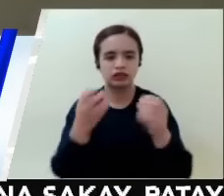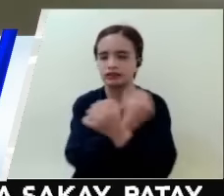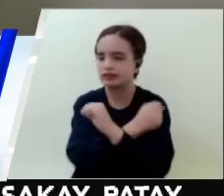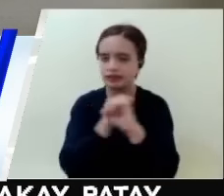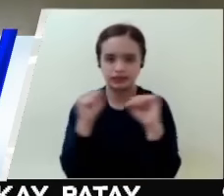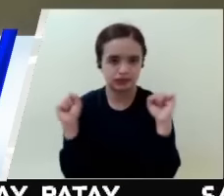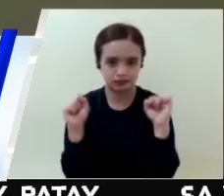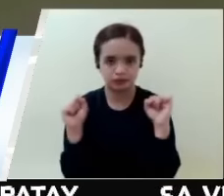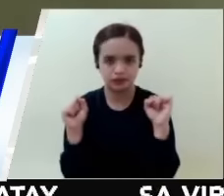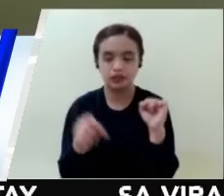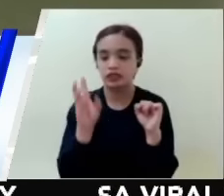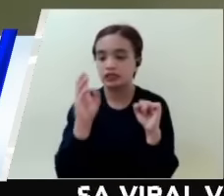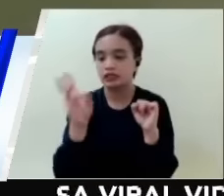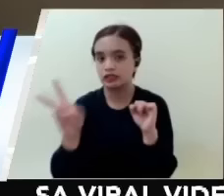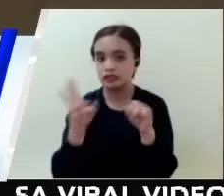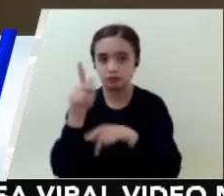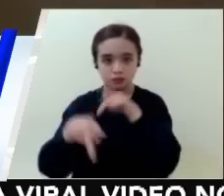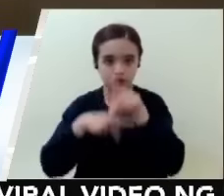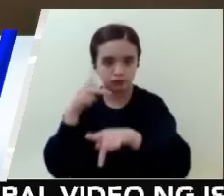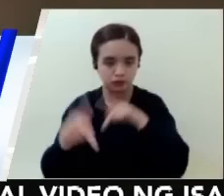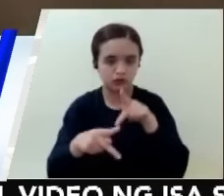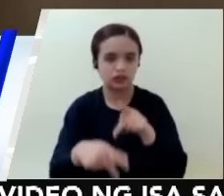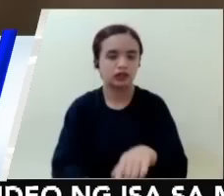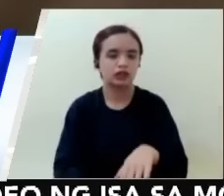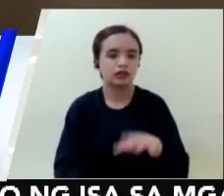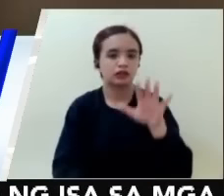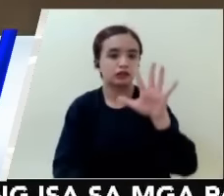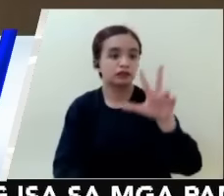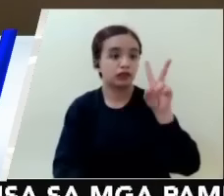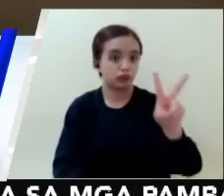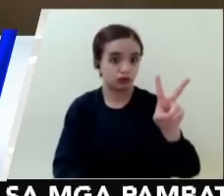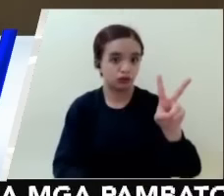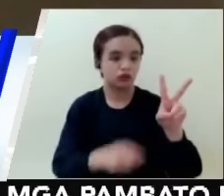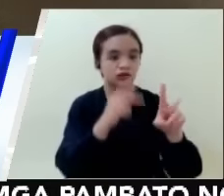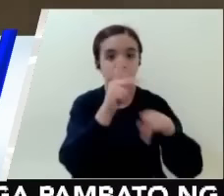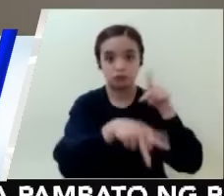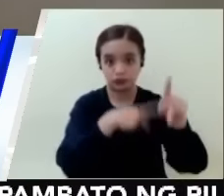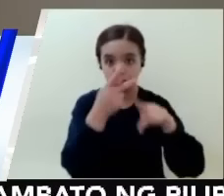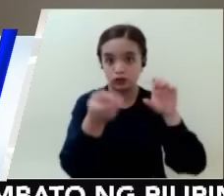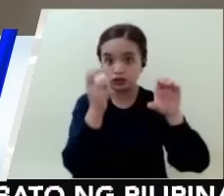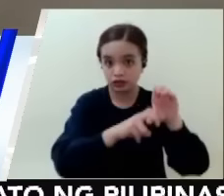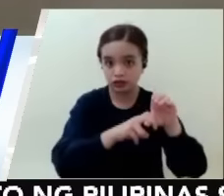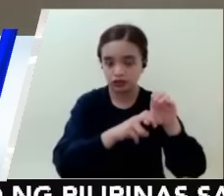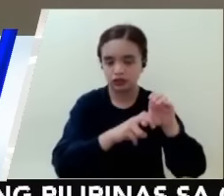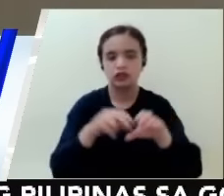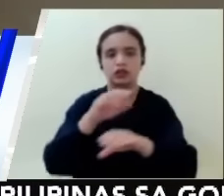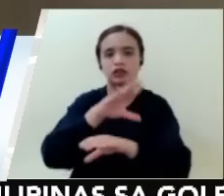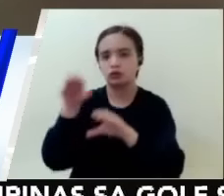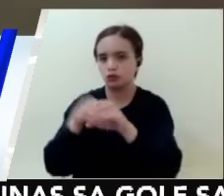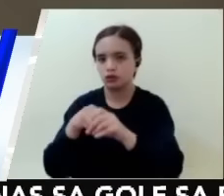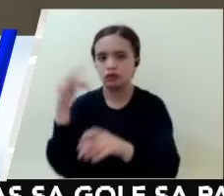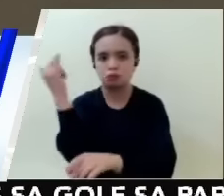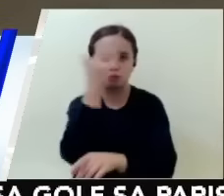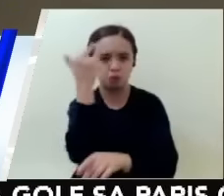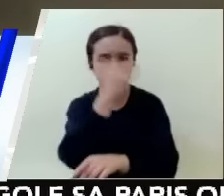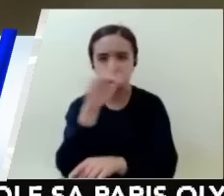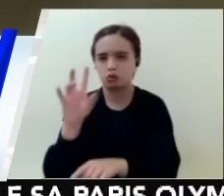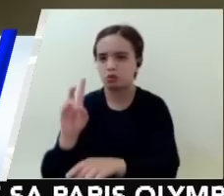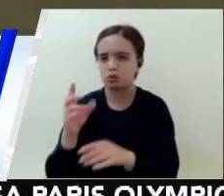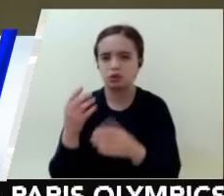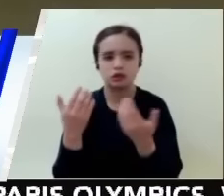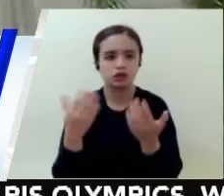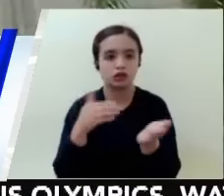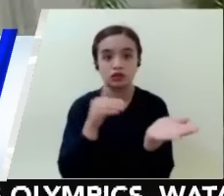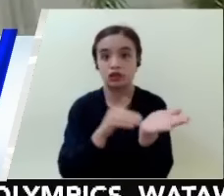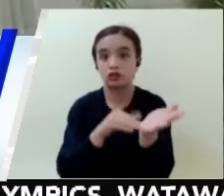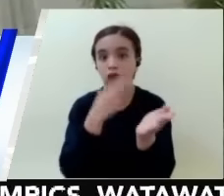nito, 57 pasahero at 4 na crew members kabilang ang piloto. Ang ilang pasahero, mga doktor na dadalo sa